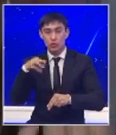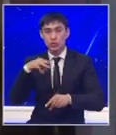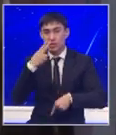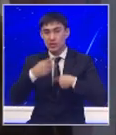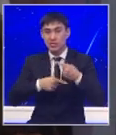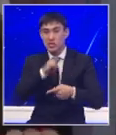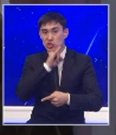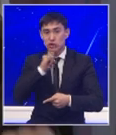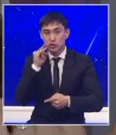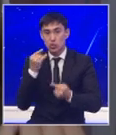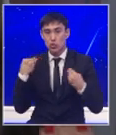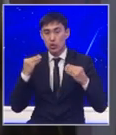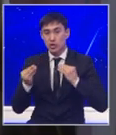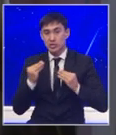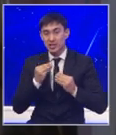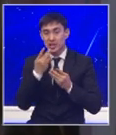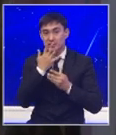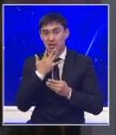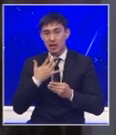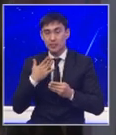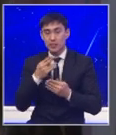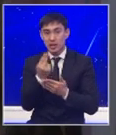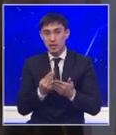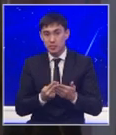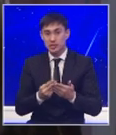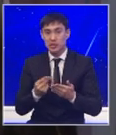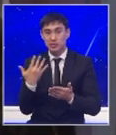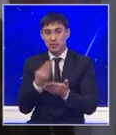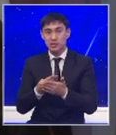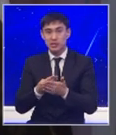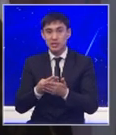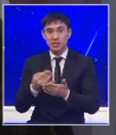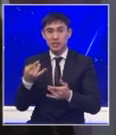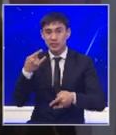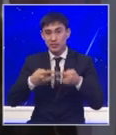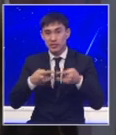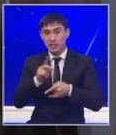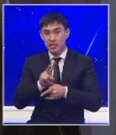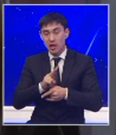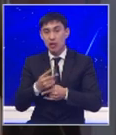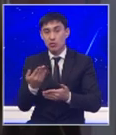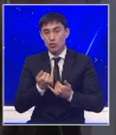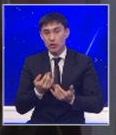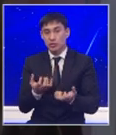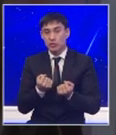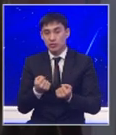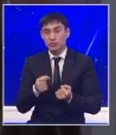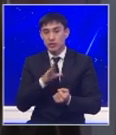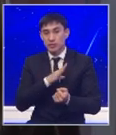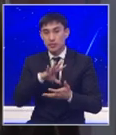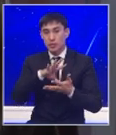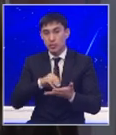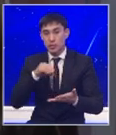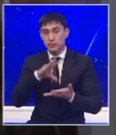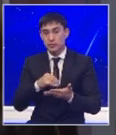так женские украшения с национальными орнаментами в их исторических сериалах позаимствованы у нас и сегодня наша цель сохранить это